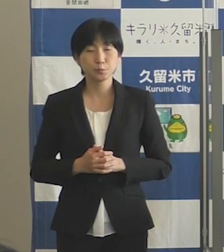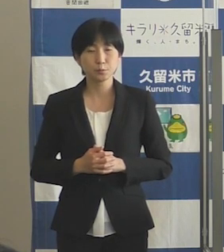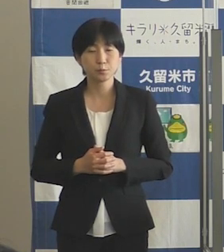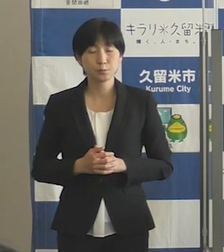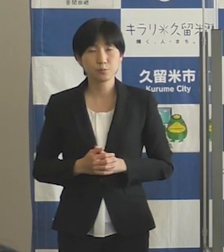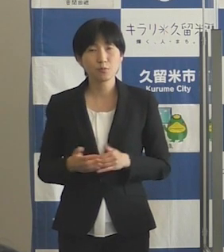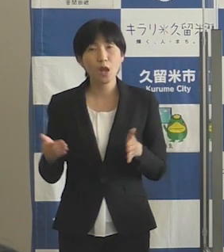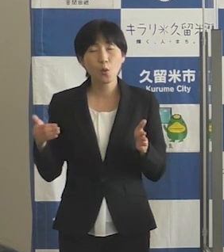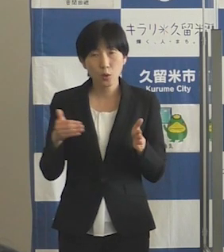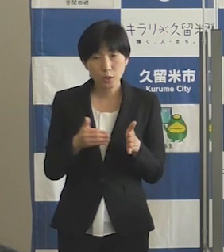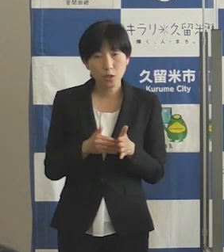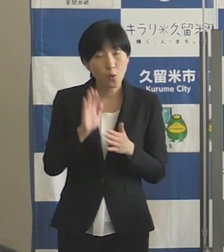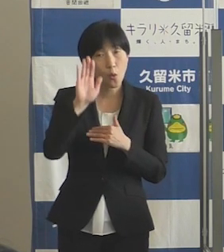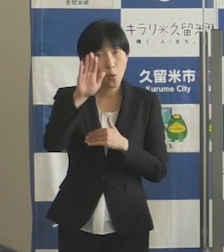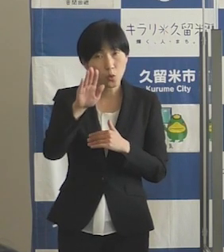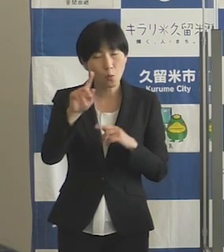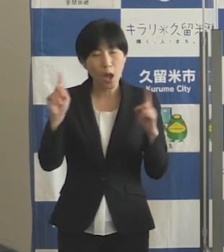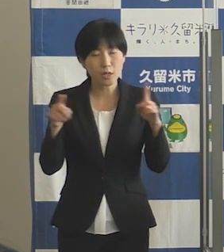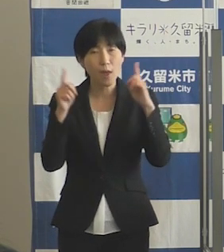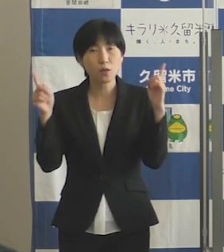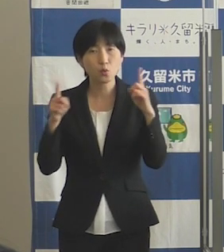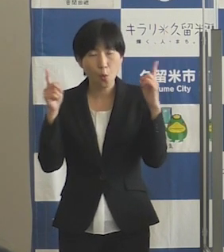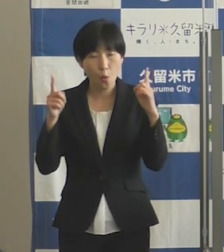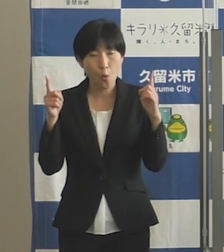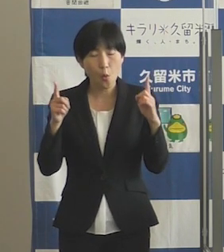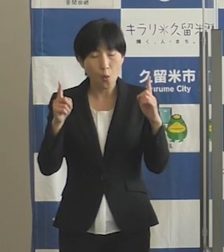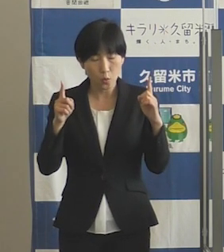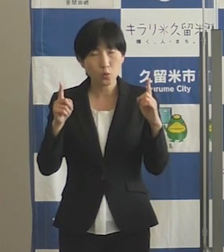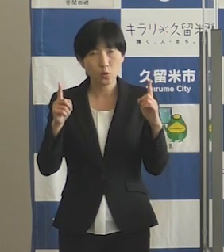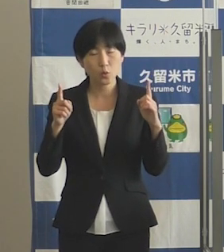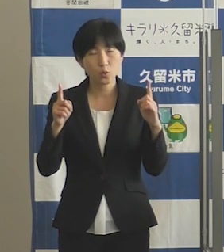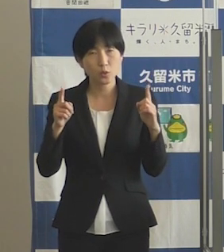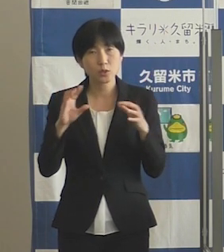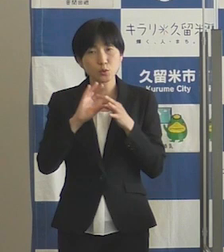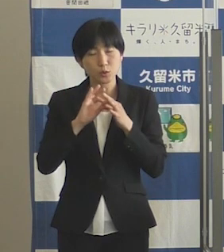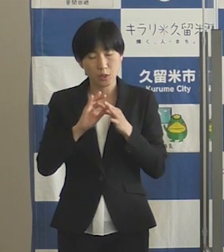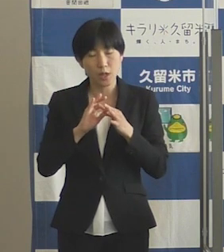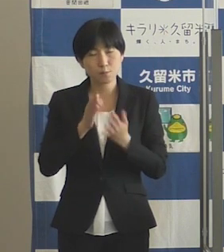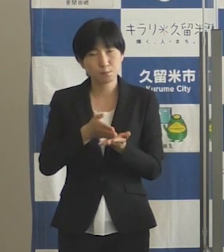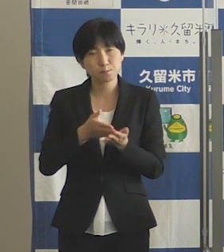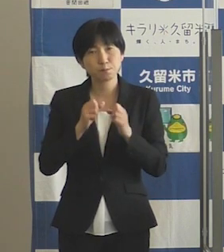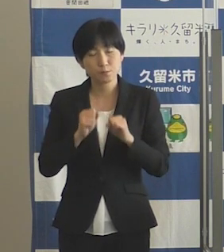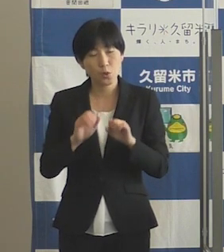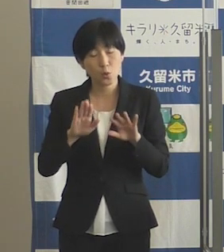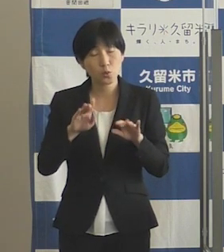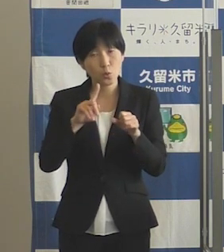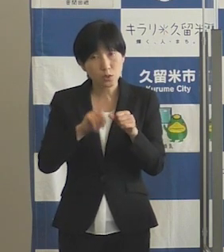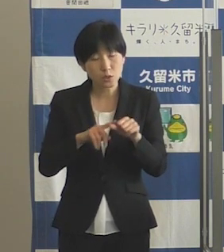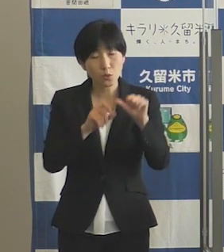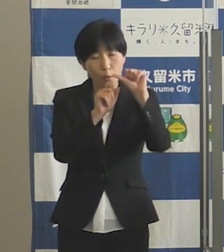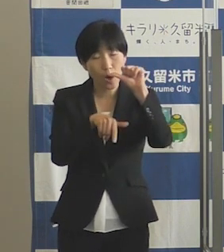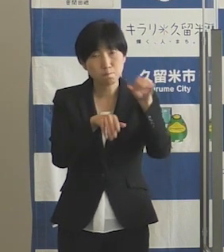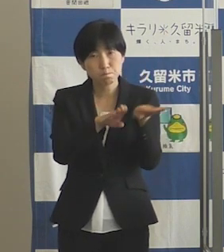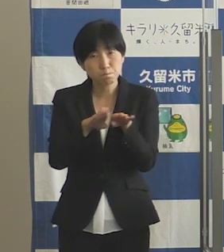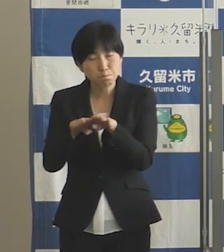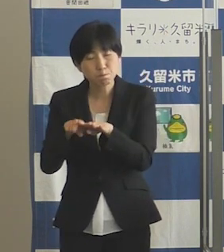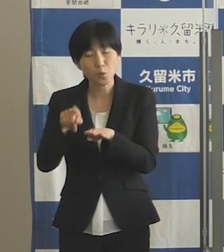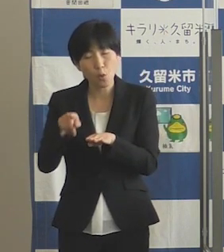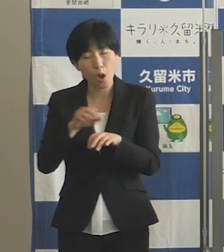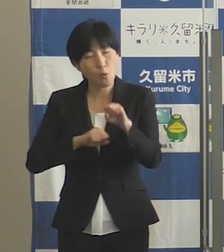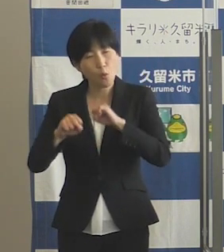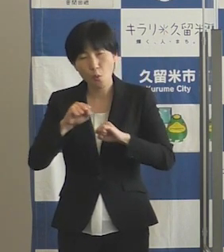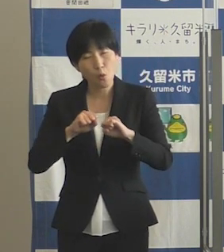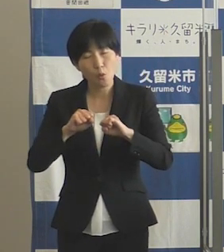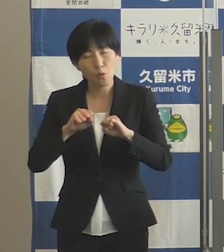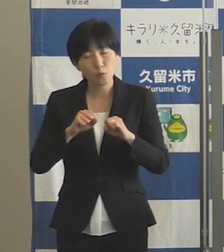最後に今後のイベント開催についてであります。今年のゴールデンウィークは行動制限も